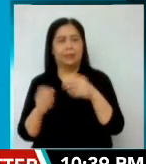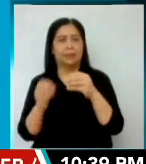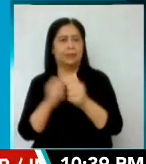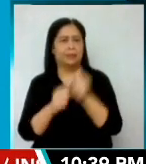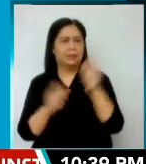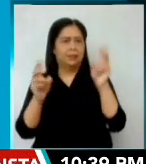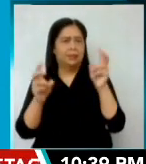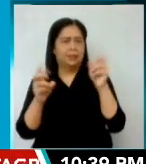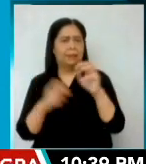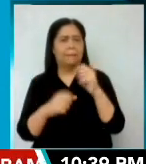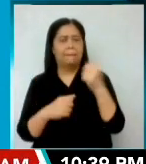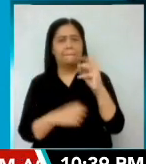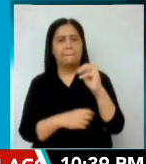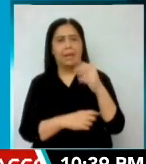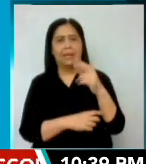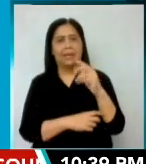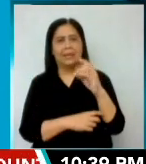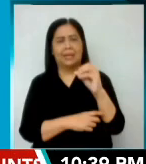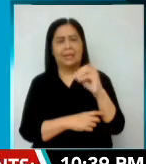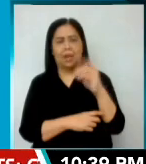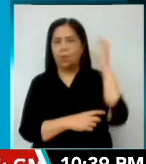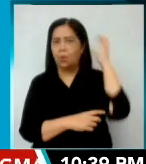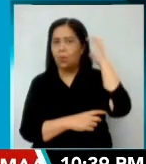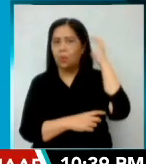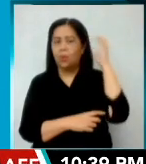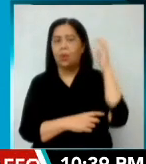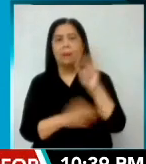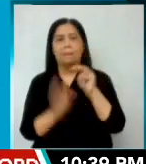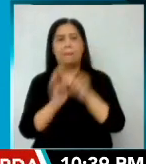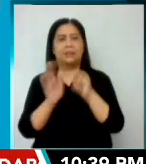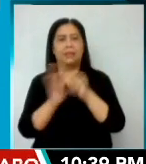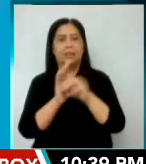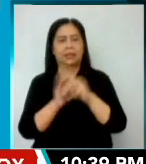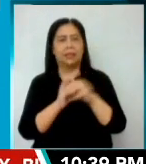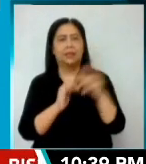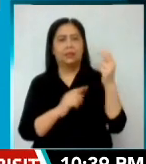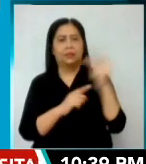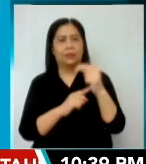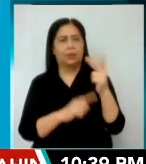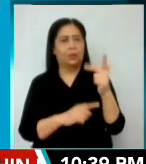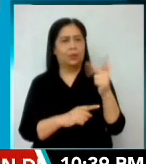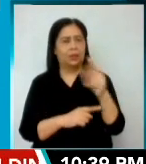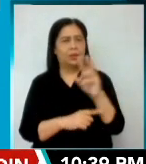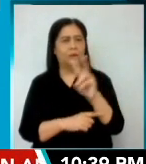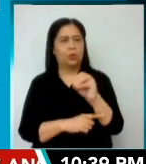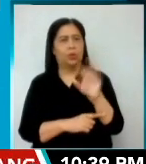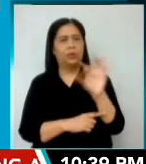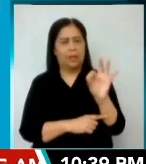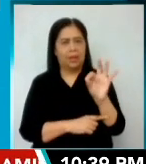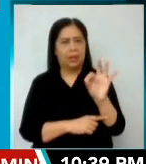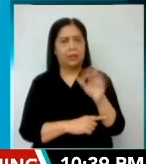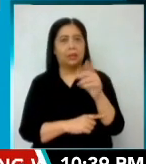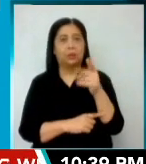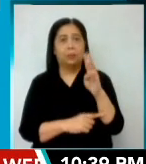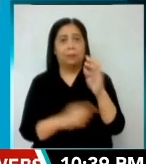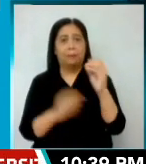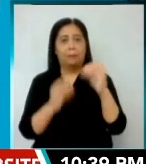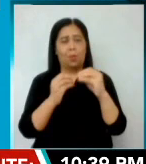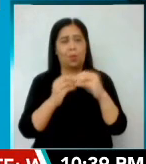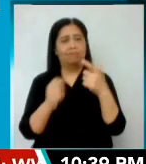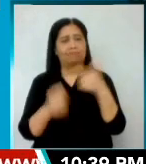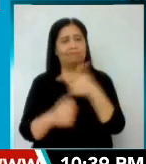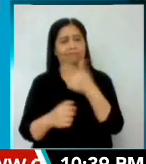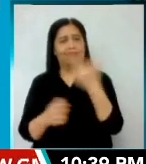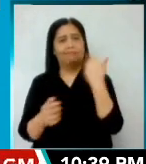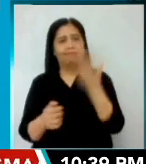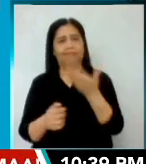Maguindanao Massacre noong November 23, 2009 kung saan 32 miyembro ng media ang nasawi.